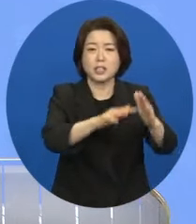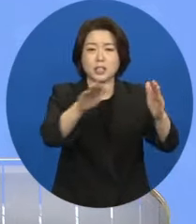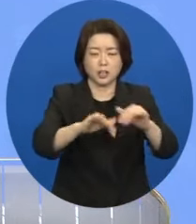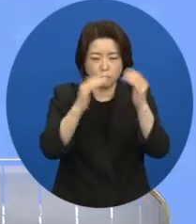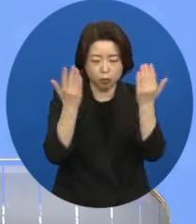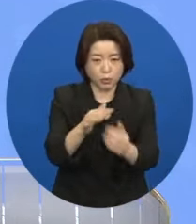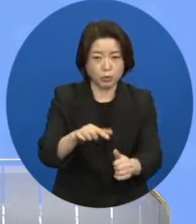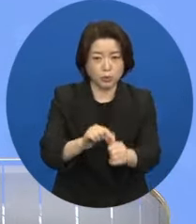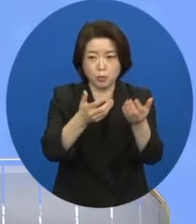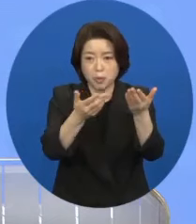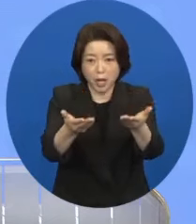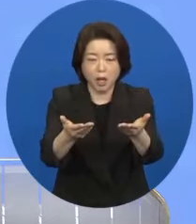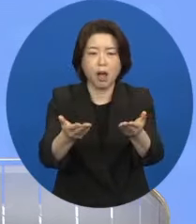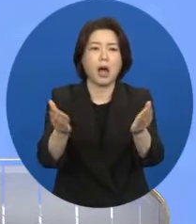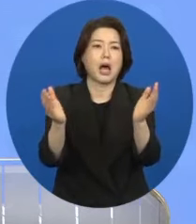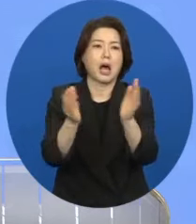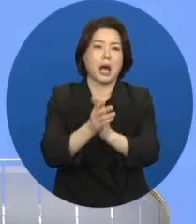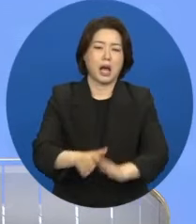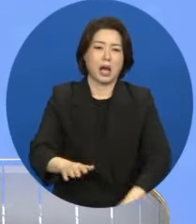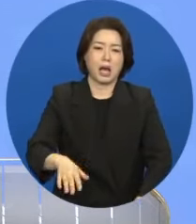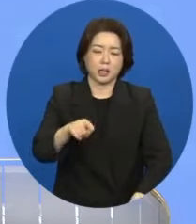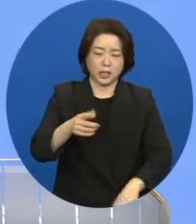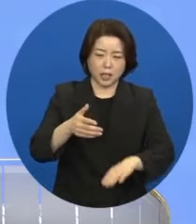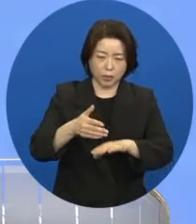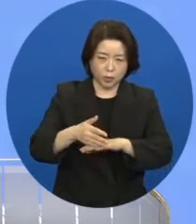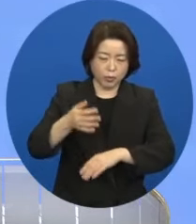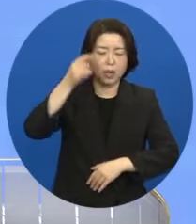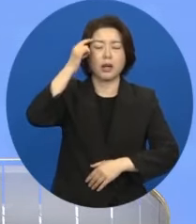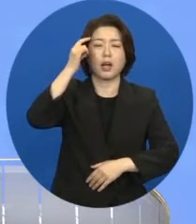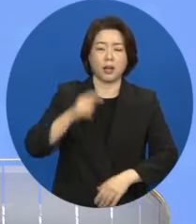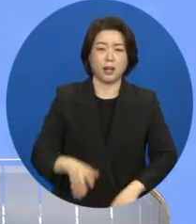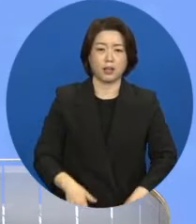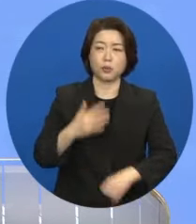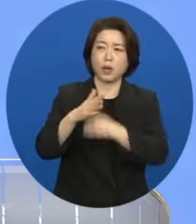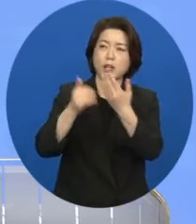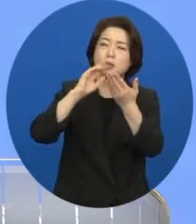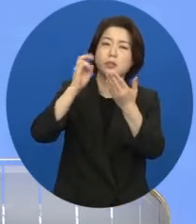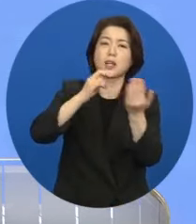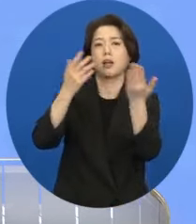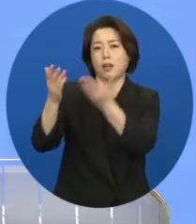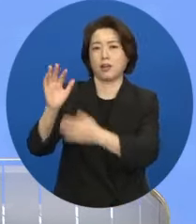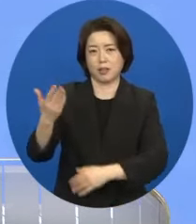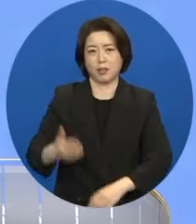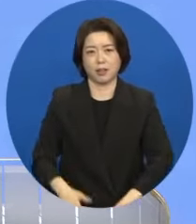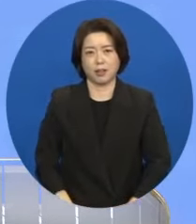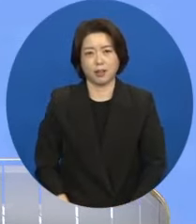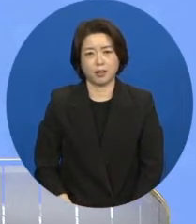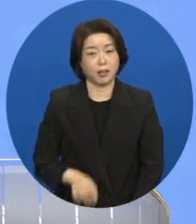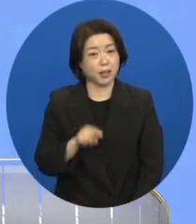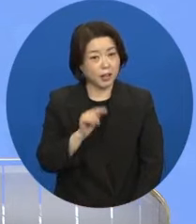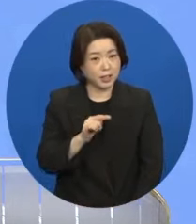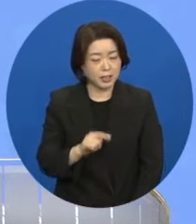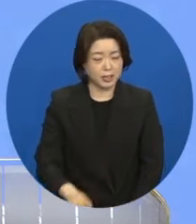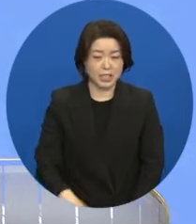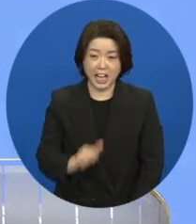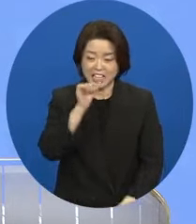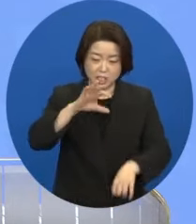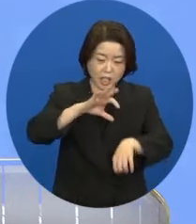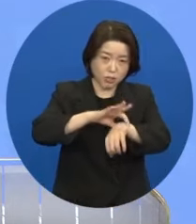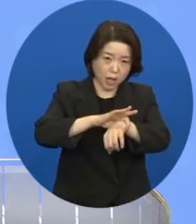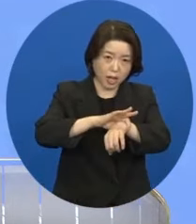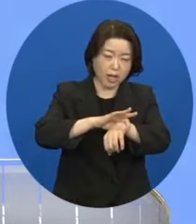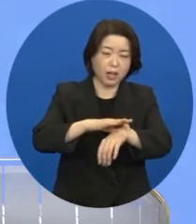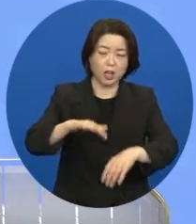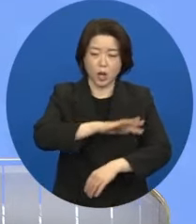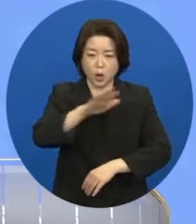구원받게 하시는 것이구나 하는 것을 그들이 알고 또 하나님을 찬양하게 됩니다이 사을